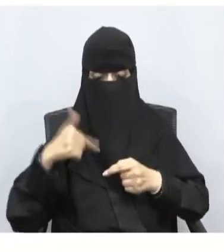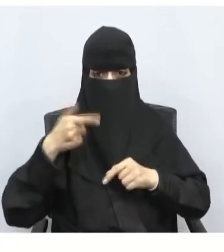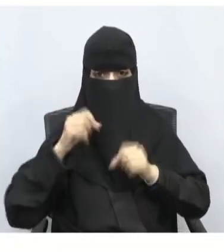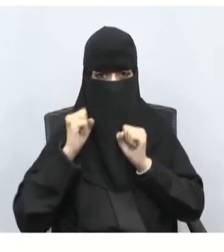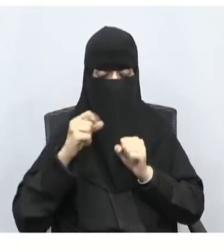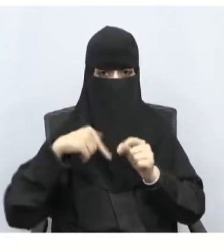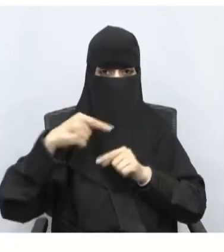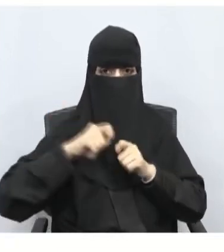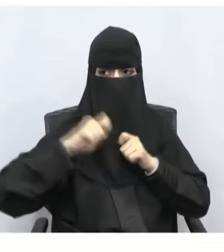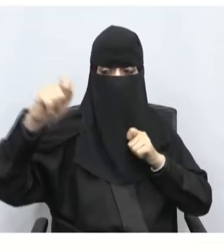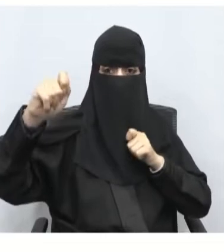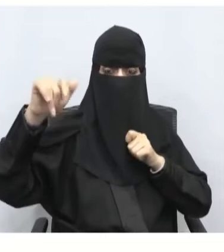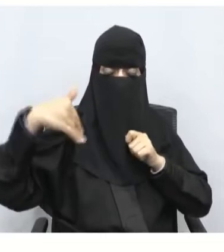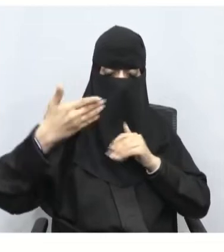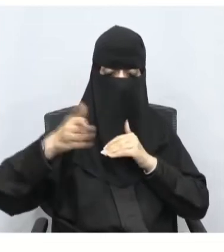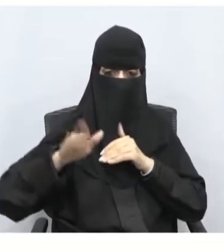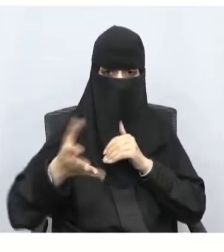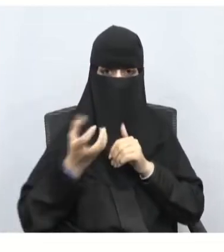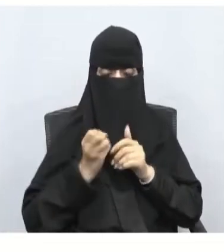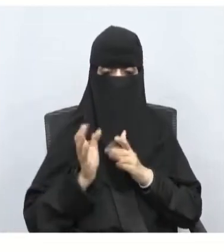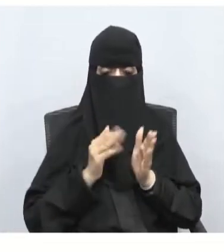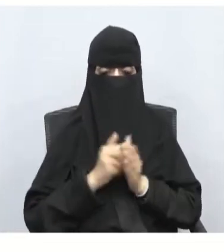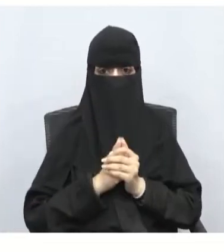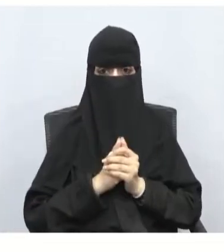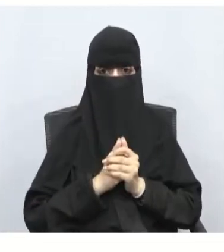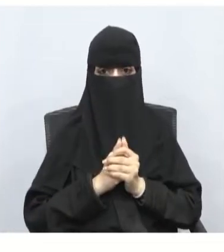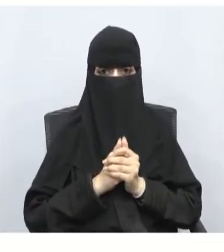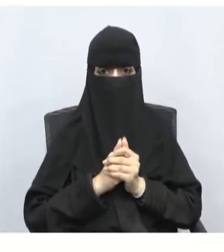الصوت كلما ابتعدنا عن المصدر.